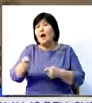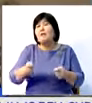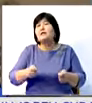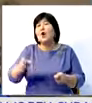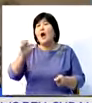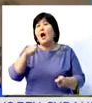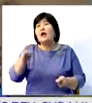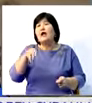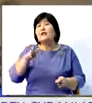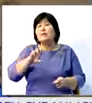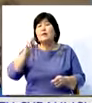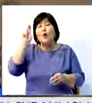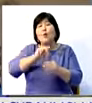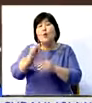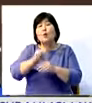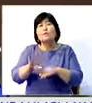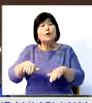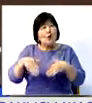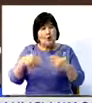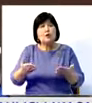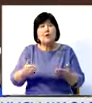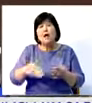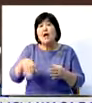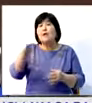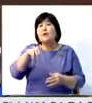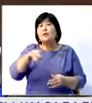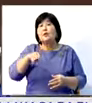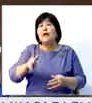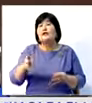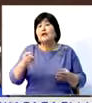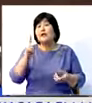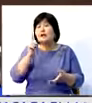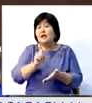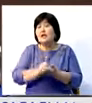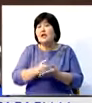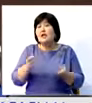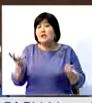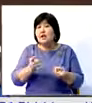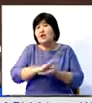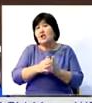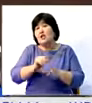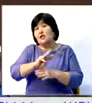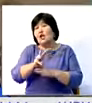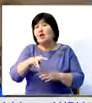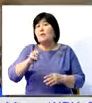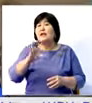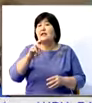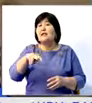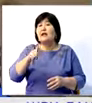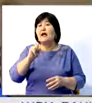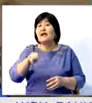академиясында оқытылуын енгізуді ұсынамыз. Депутаттар үшін тиісті жағдай жасау керек. Мәслихаттар